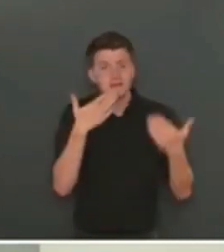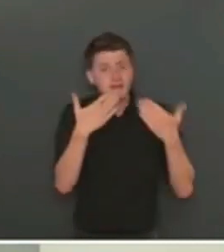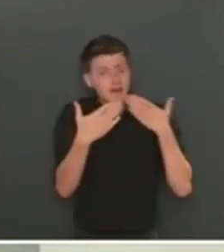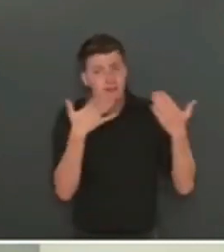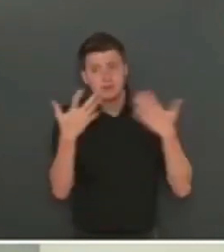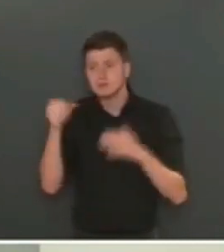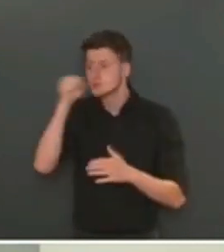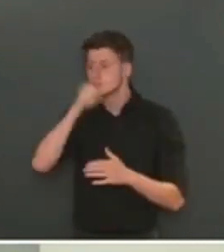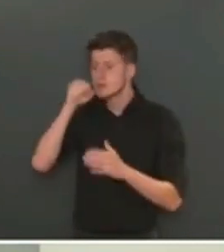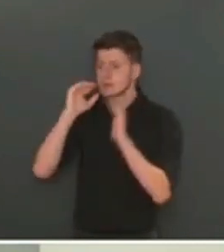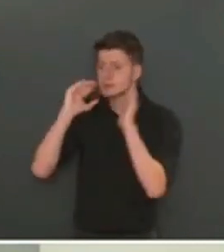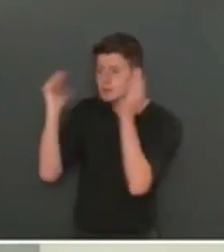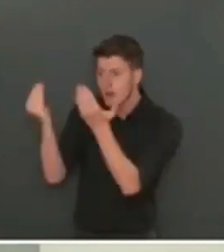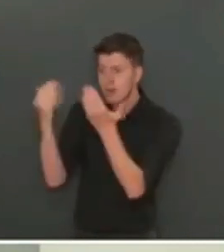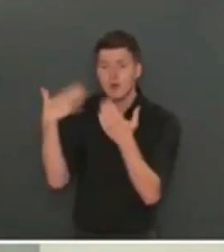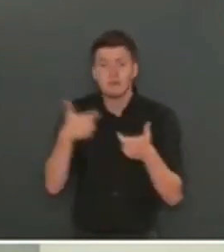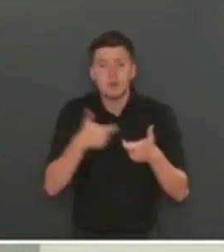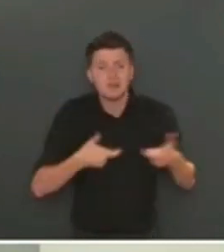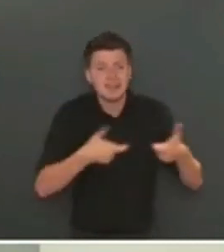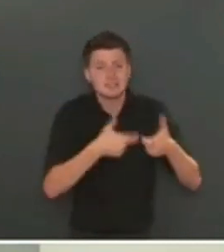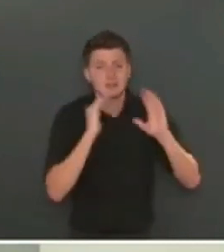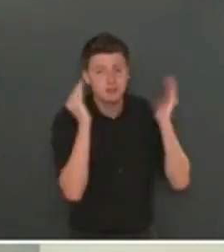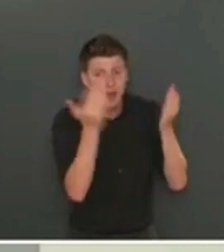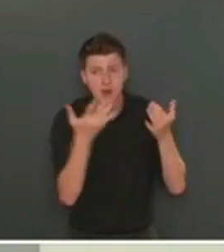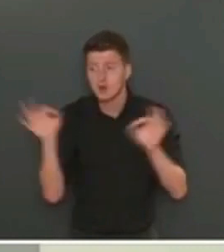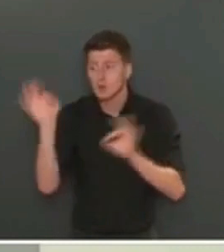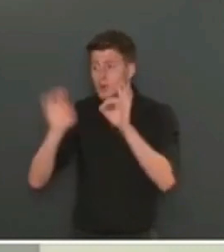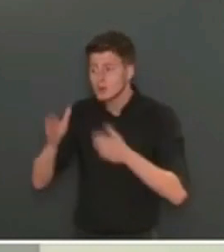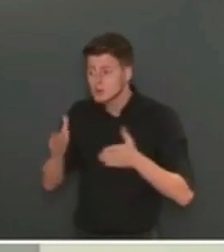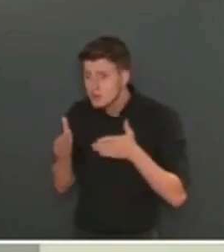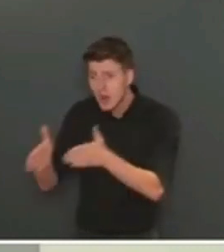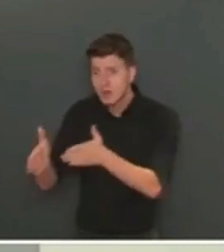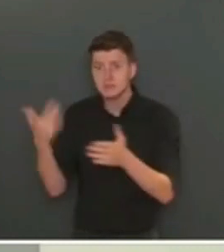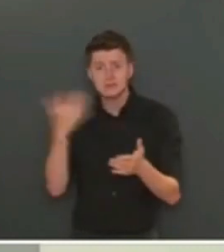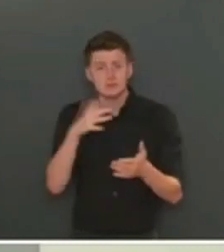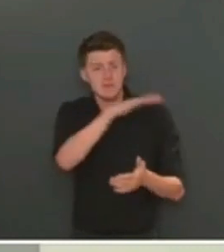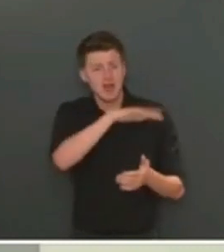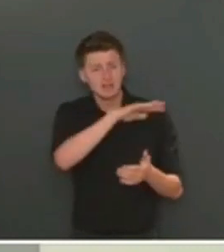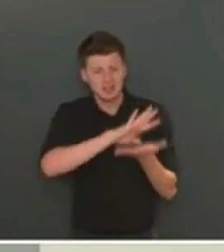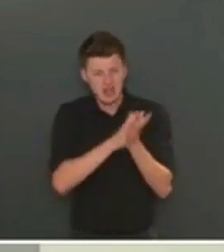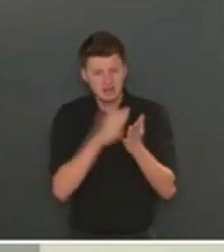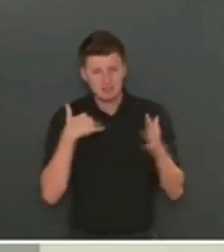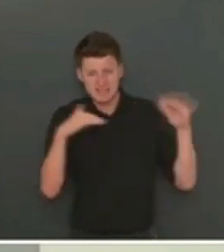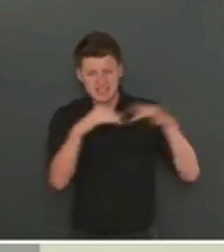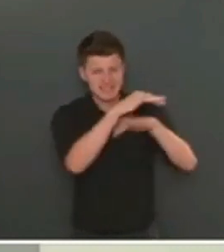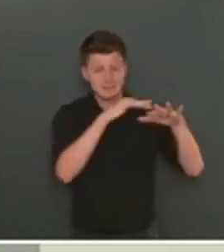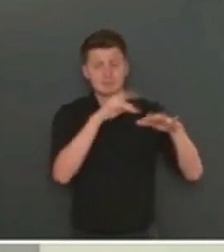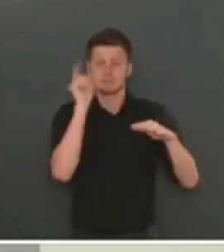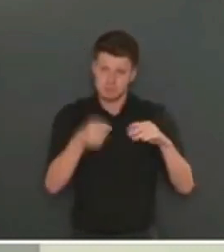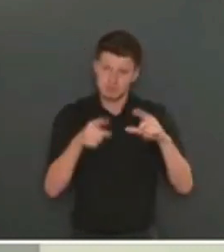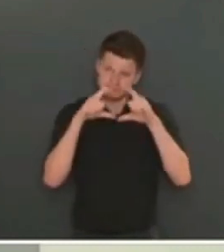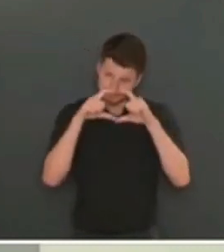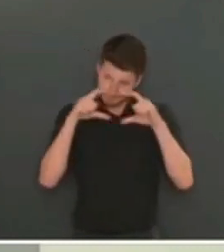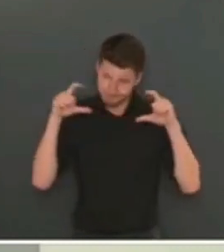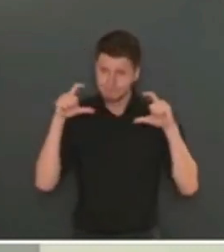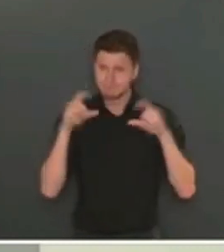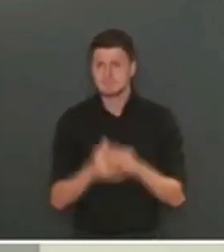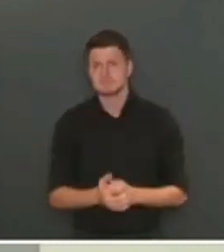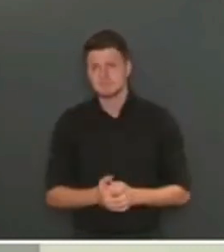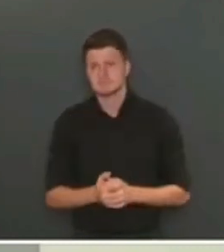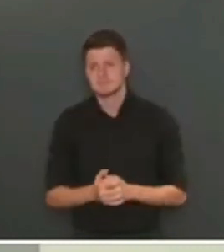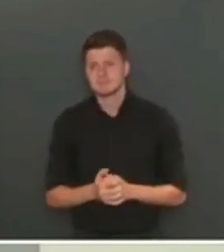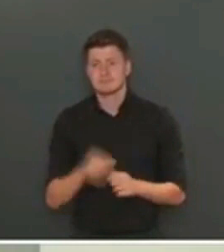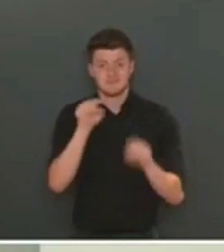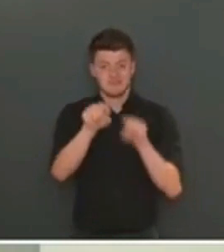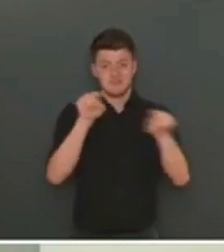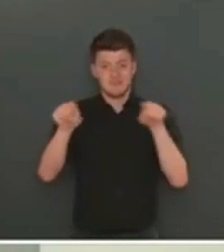ساعة الدينة ساعة الكتراكس راقيا وحفظوظوات فإن محجزوا